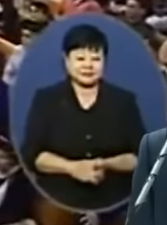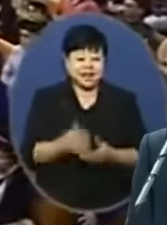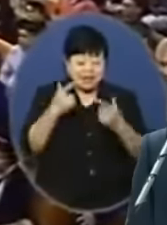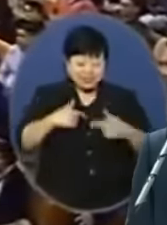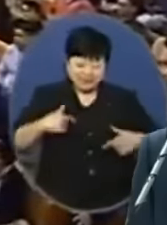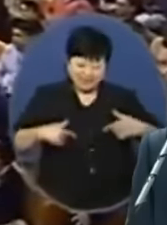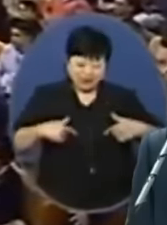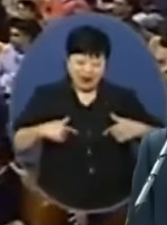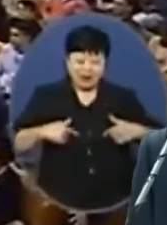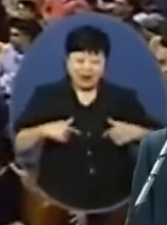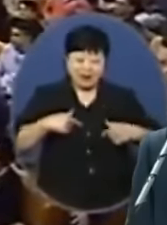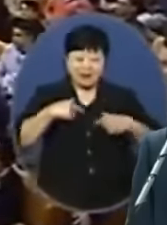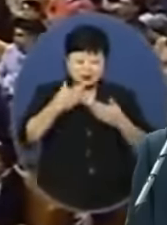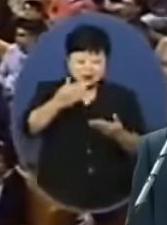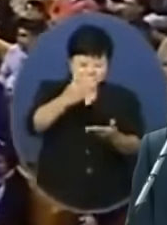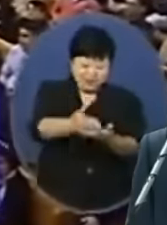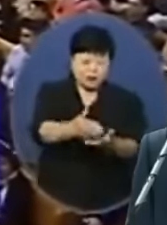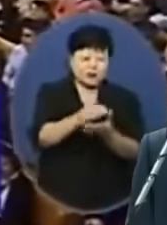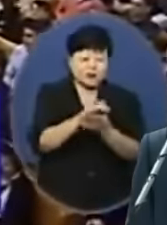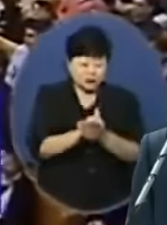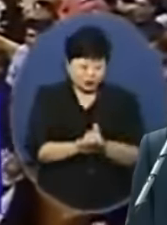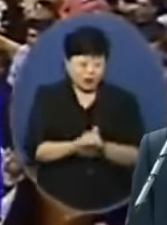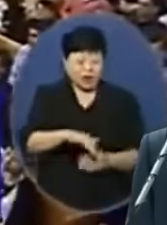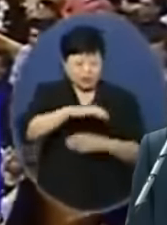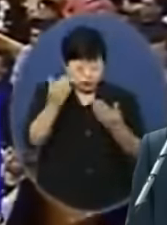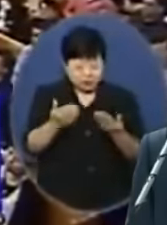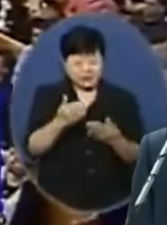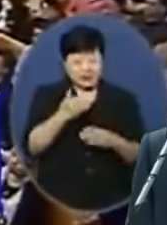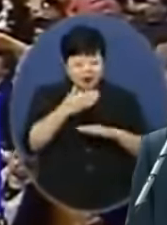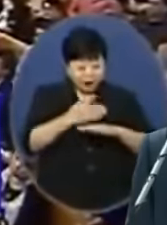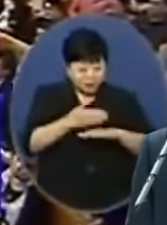항상 기뻐하라. 쉬지 말고 기도하라.